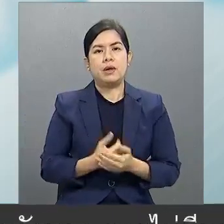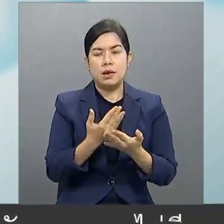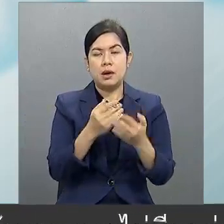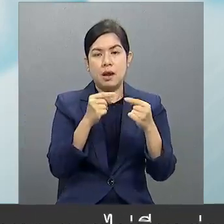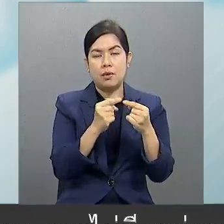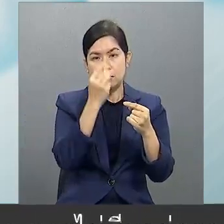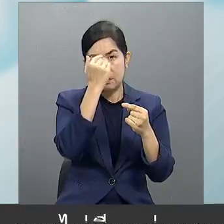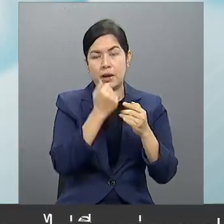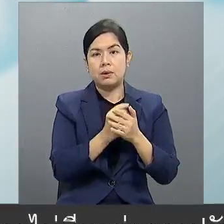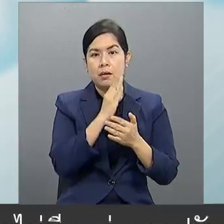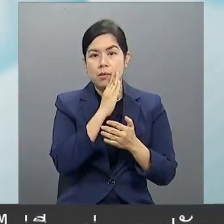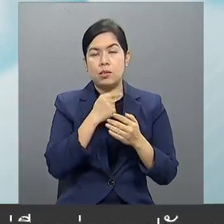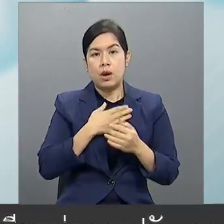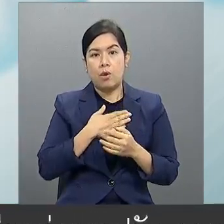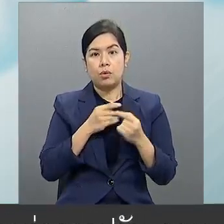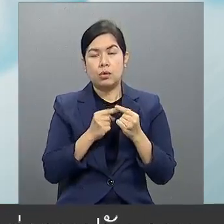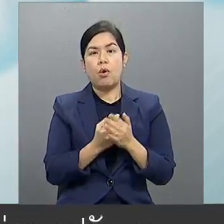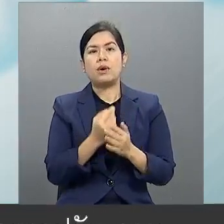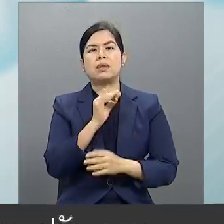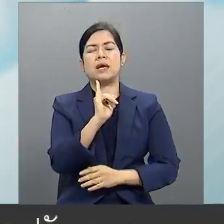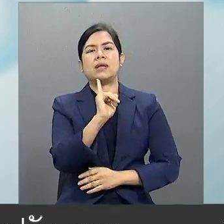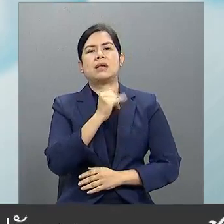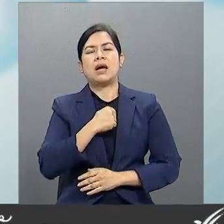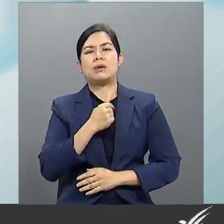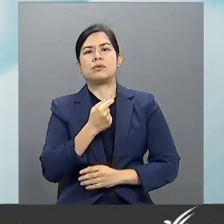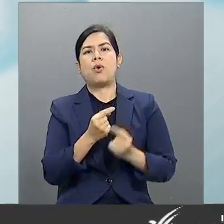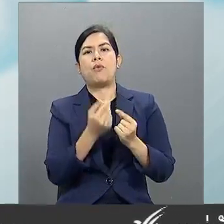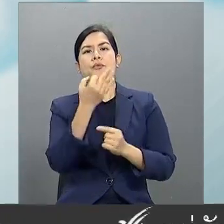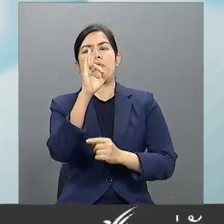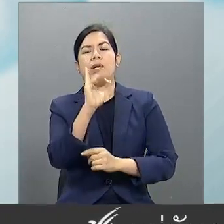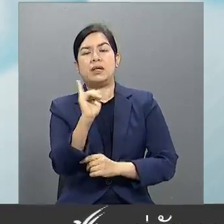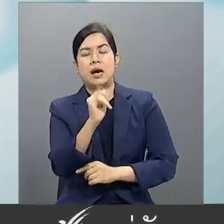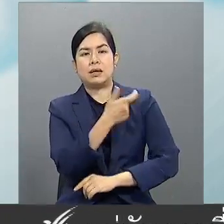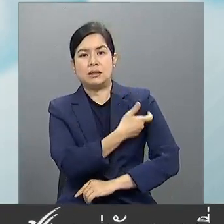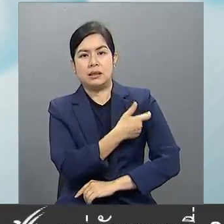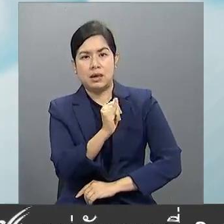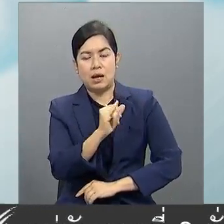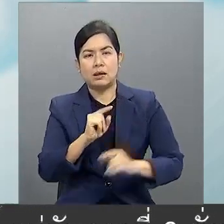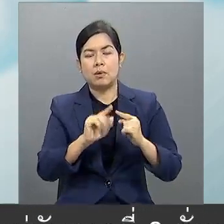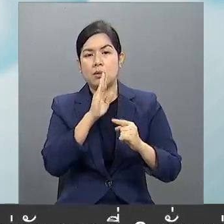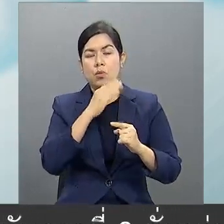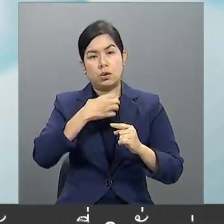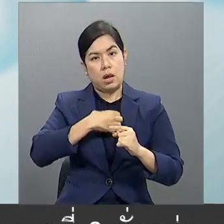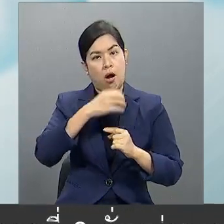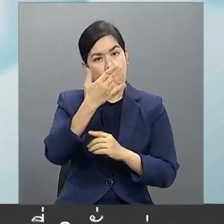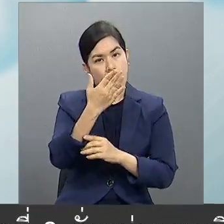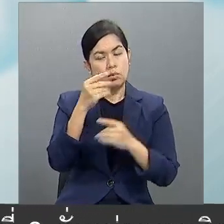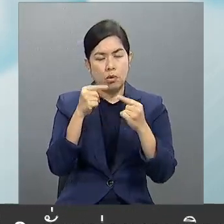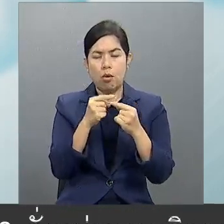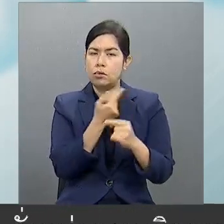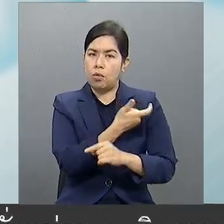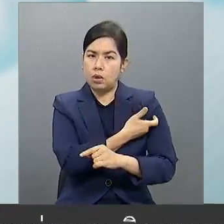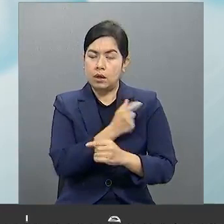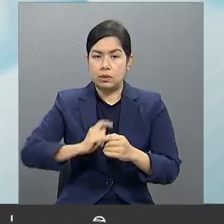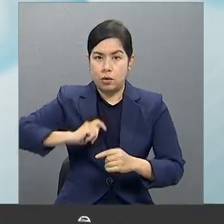าได้ฟรีแต่คุณอยากได้ก่อนคุณก็ต้องเสียตังค ์ เพราะนั้นผมเชื่อว่าโรงพยาบาลทุกโรงเนี่ยมีสามารถที่จะ